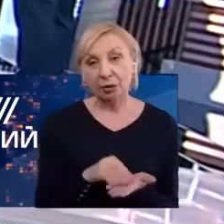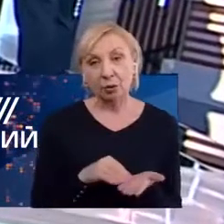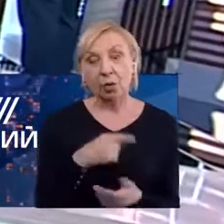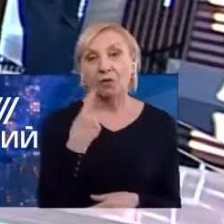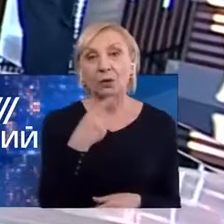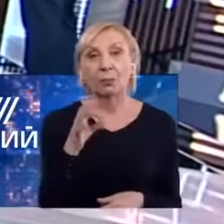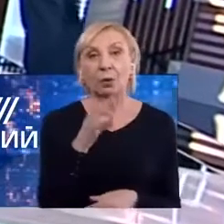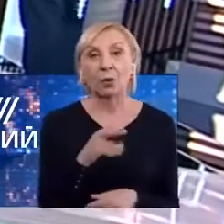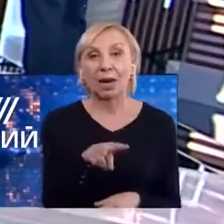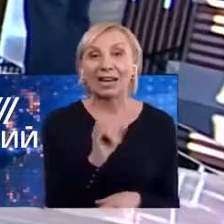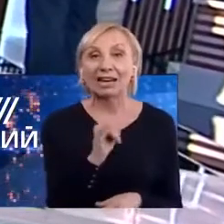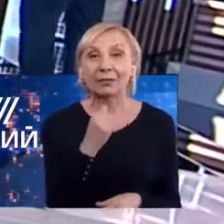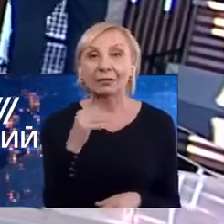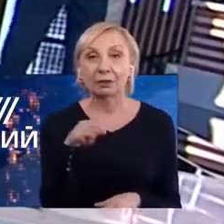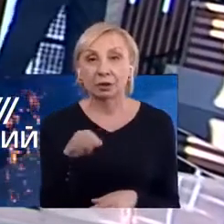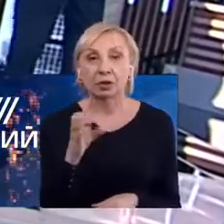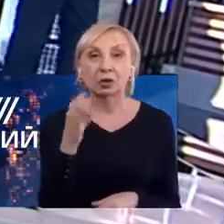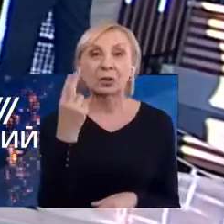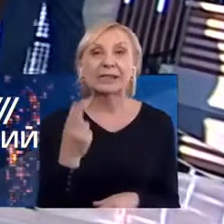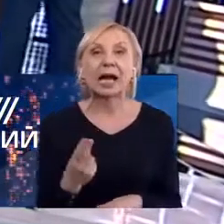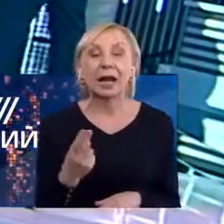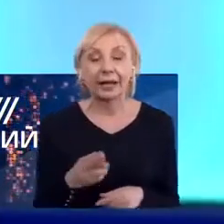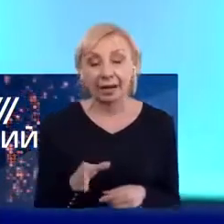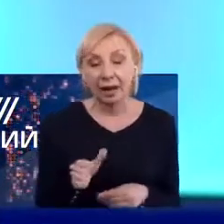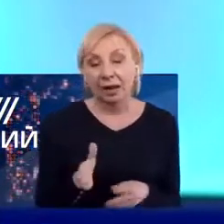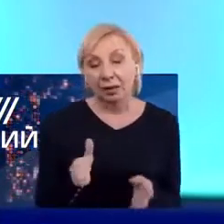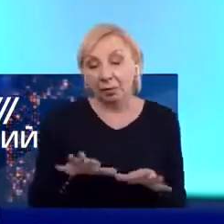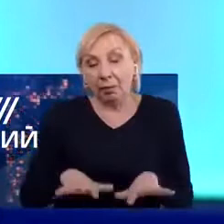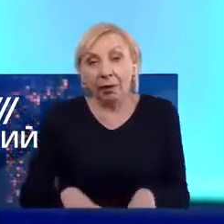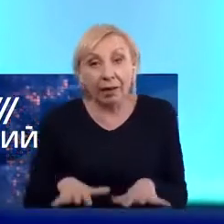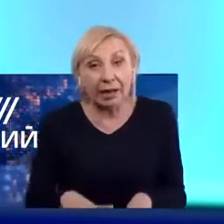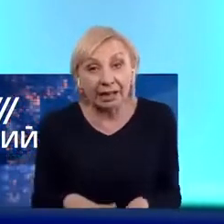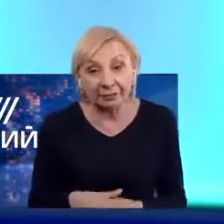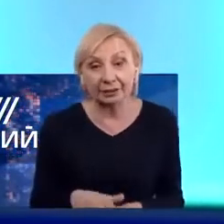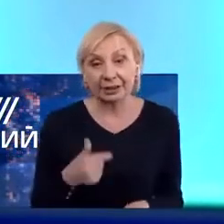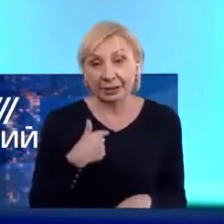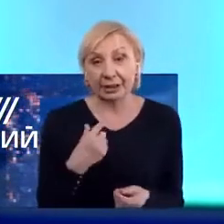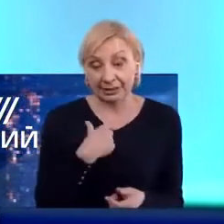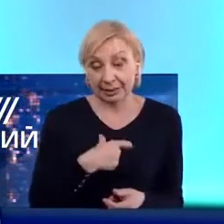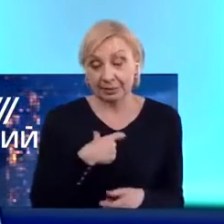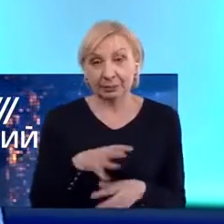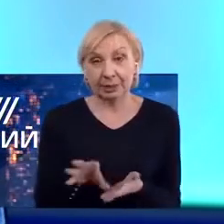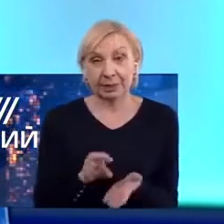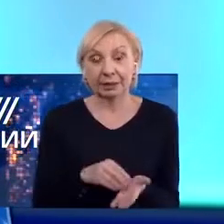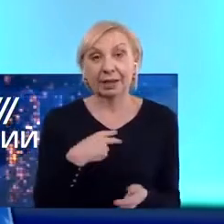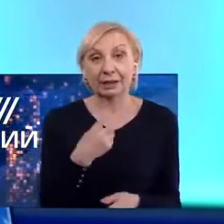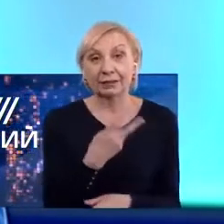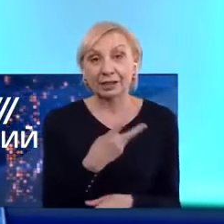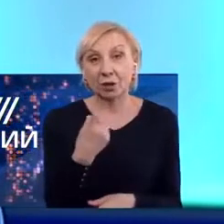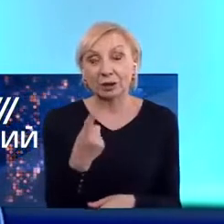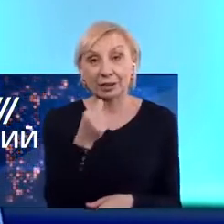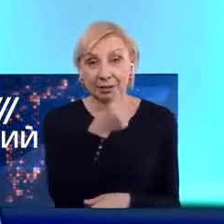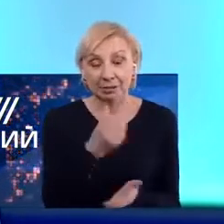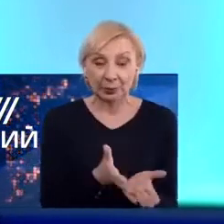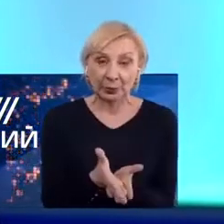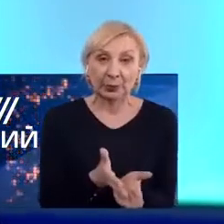там ліфт, так, там соціальний ліфт в політичні сили. Ну, я приводжу себе в приклад, так? Я вже 21 рік в політичній